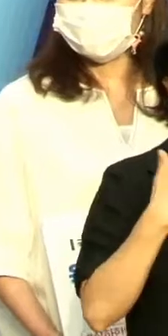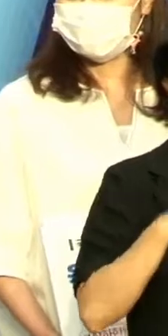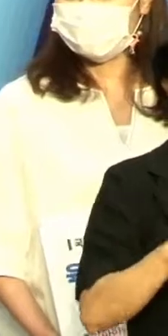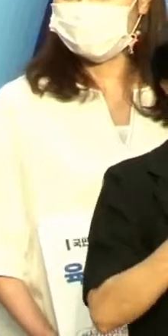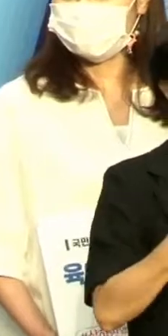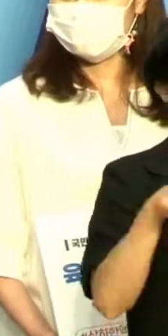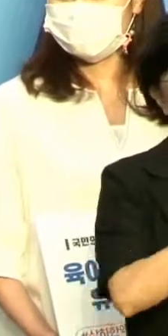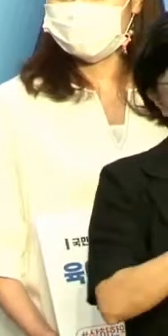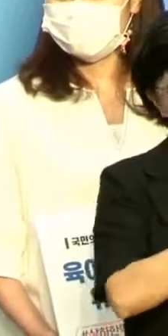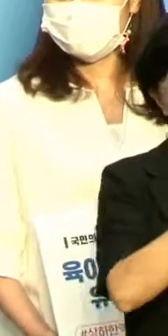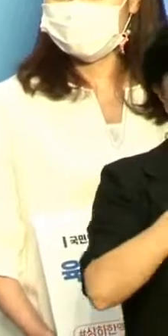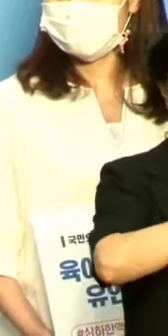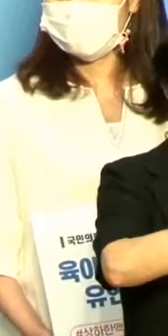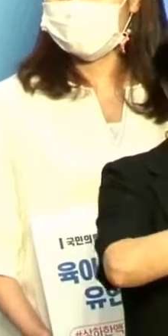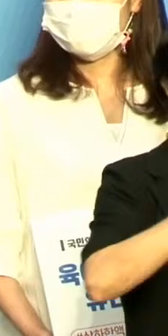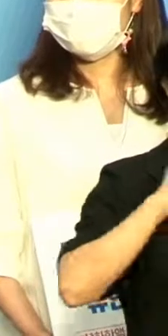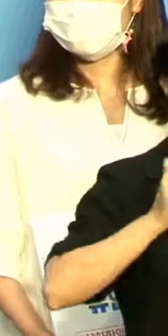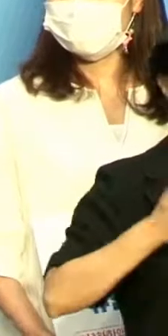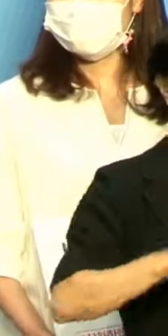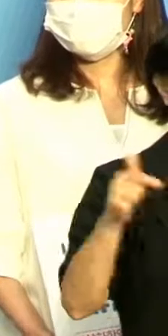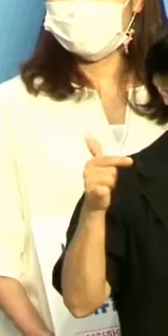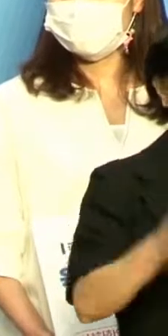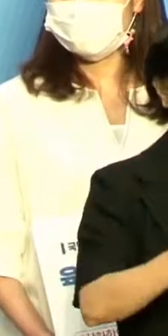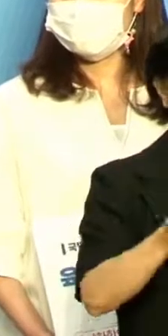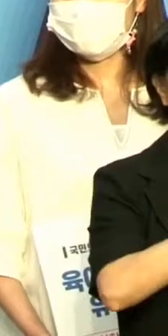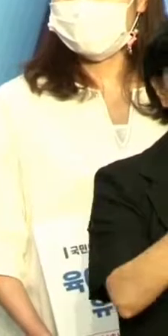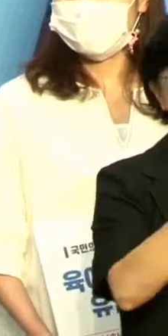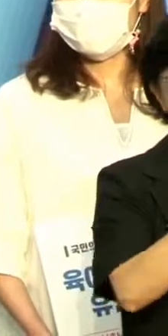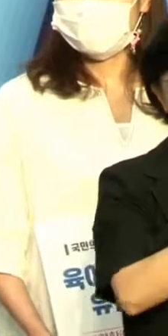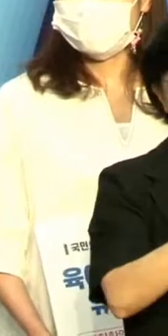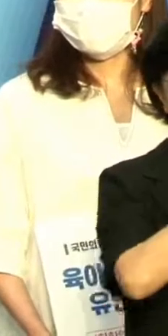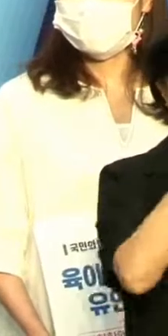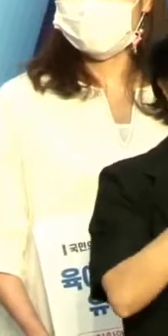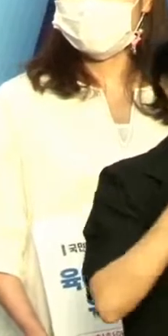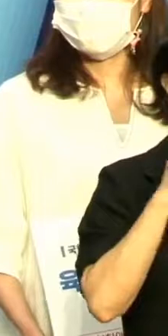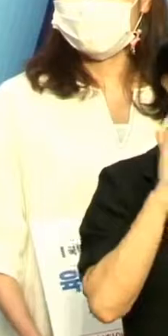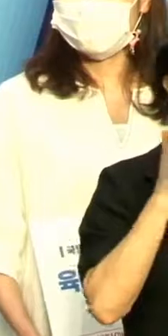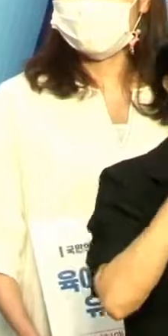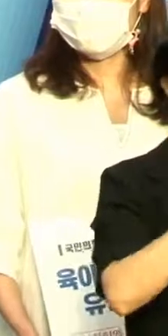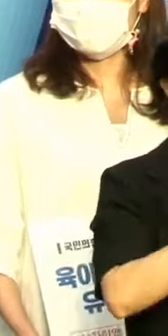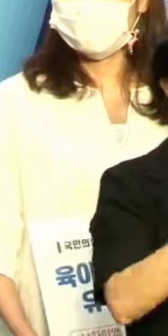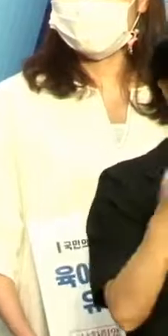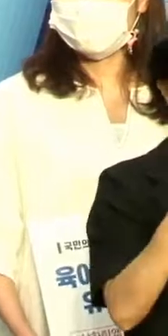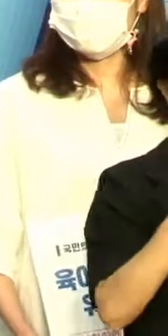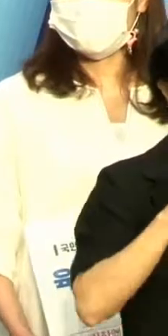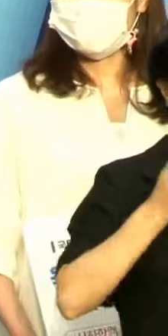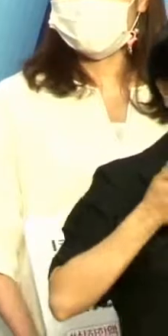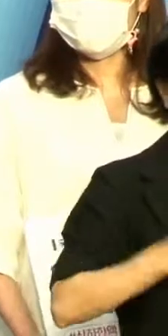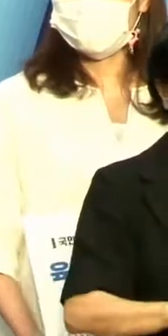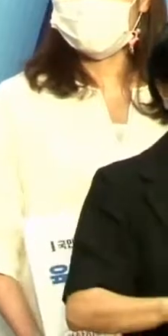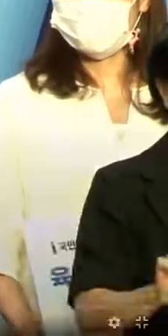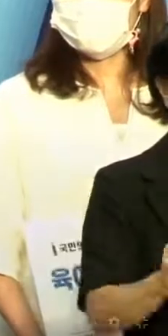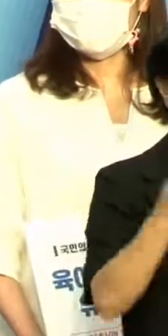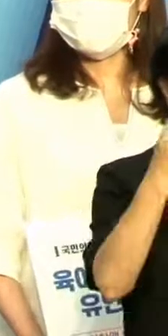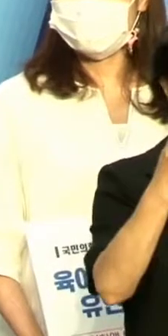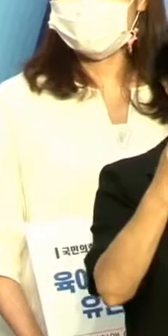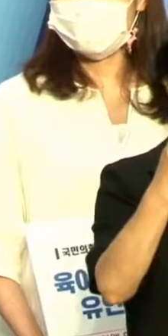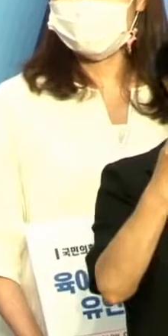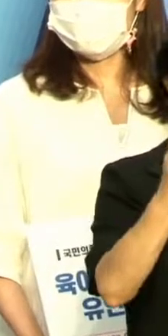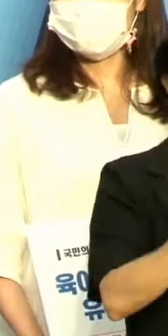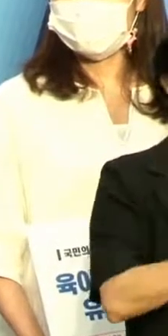약속하 였고 저 출생 대책 에 있어서도 우리 사회의 약자인 하이드 그리고 아이를 낳는 순간 약자가 되는